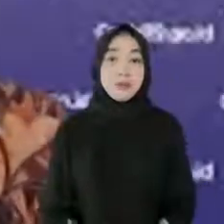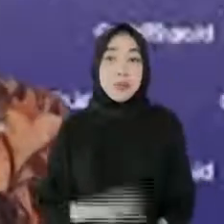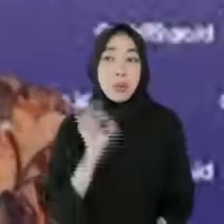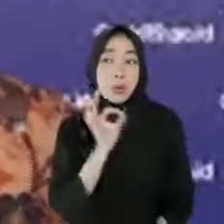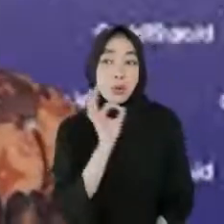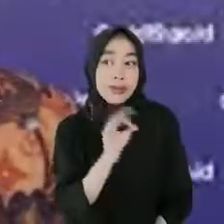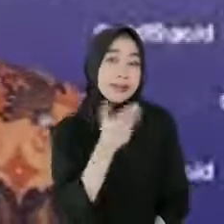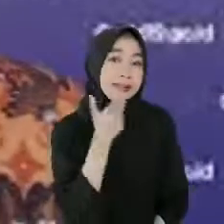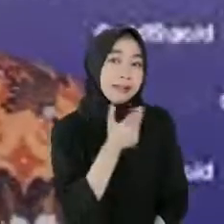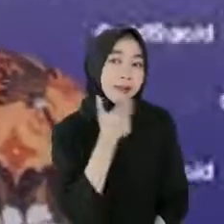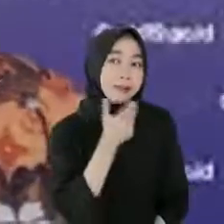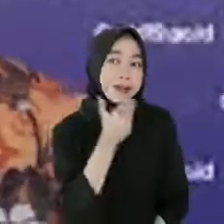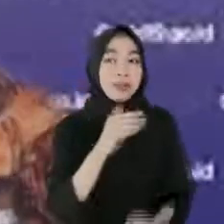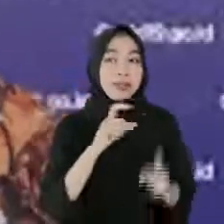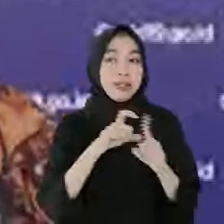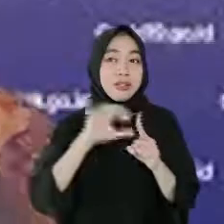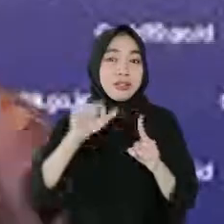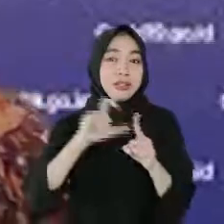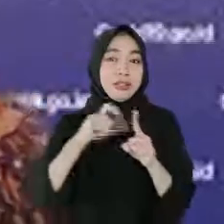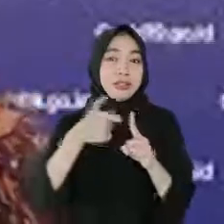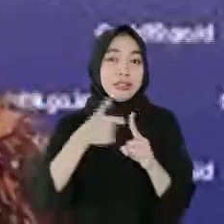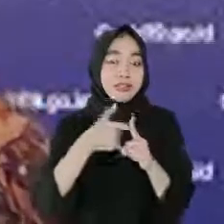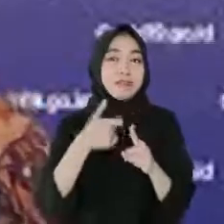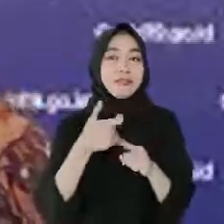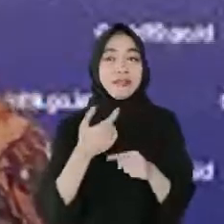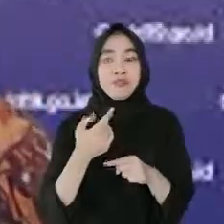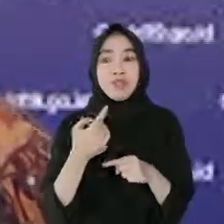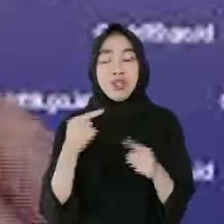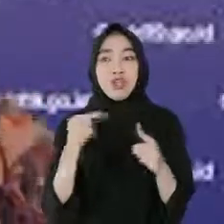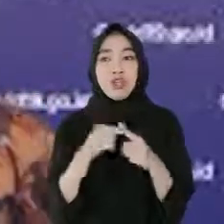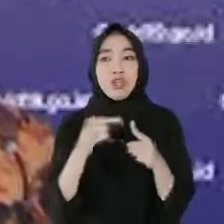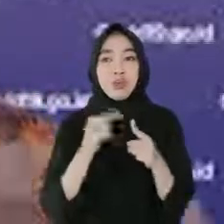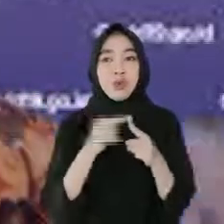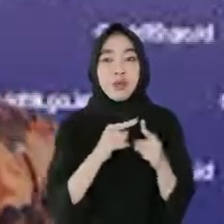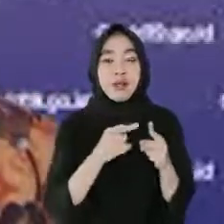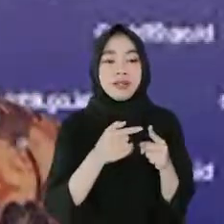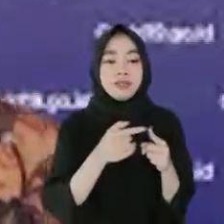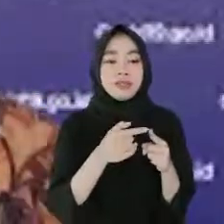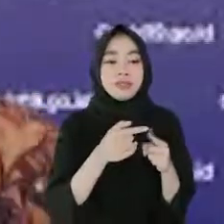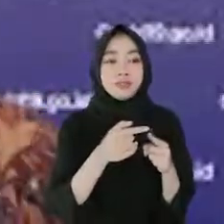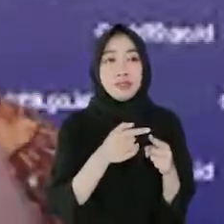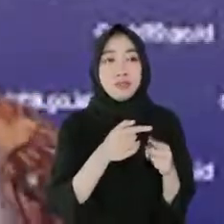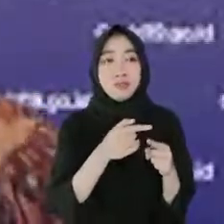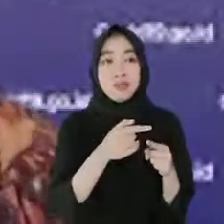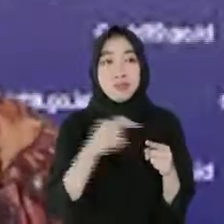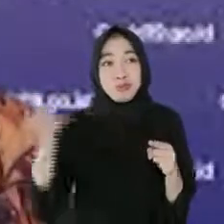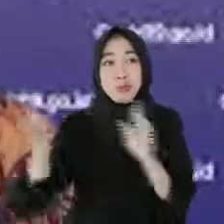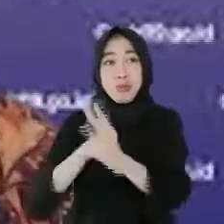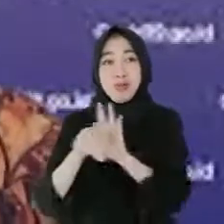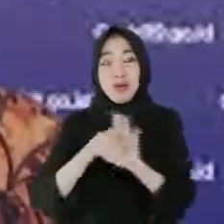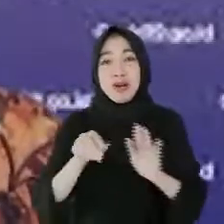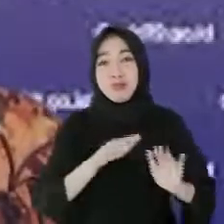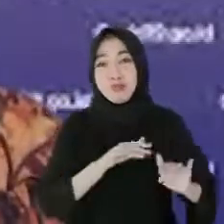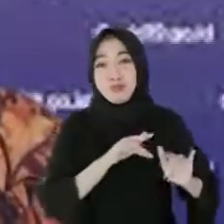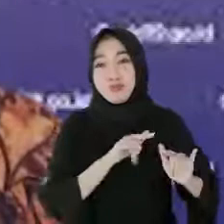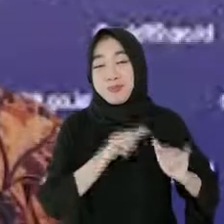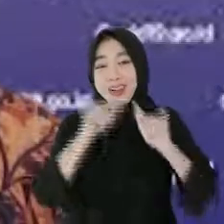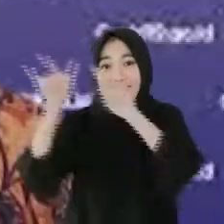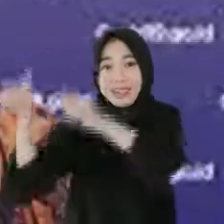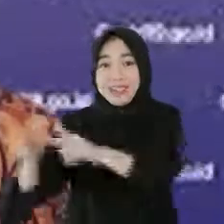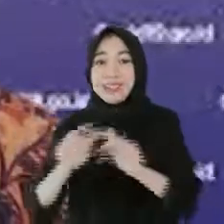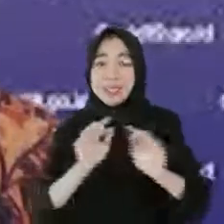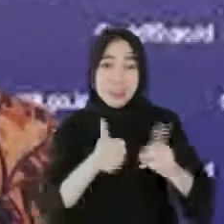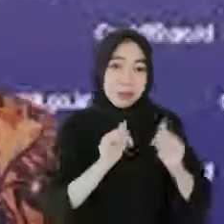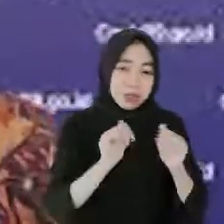Terima kasih Pak Didik tapi kita bicara banyak soal persiapan keberangkatan Kemudian pada saat